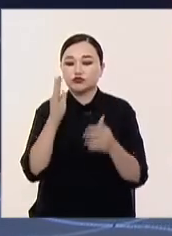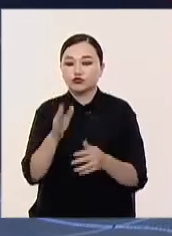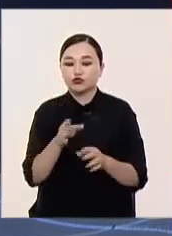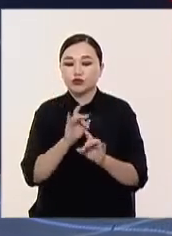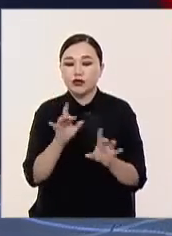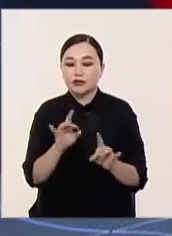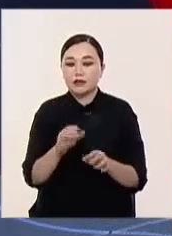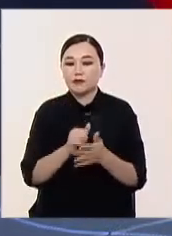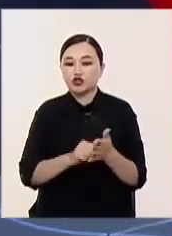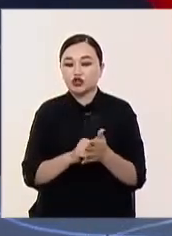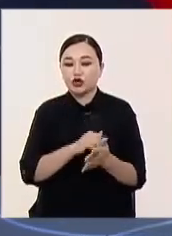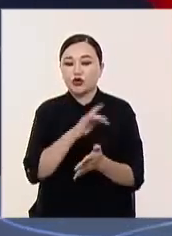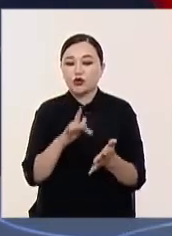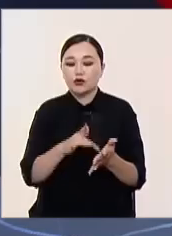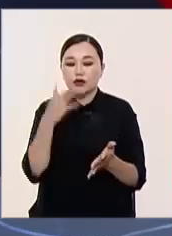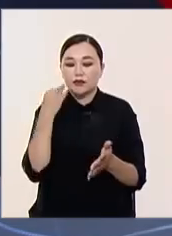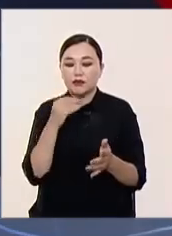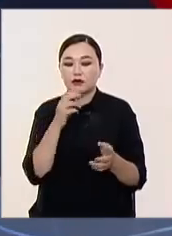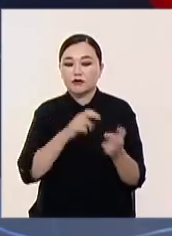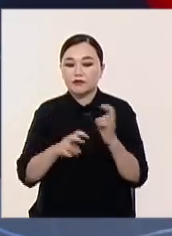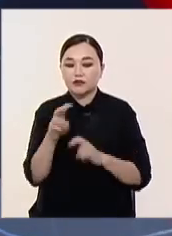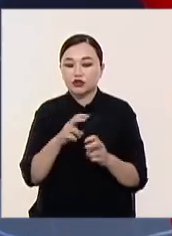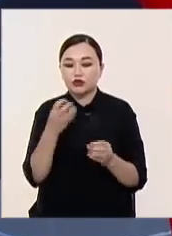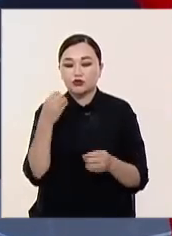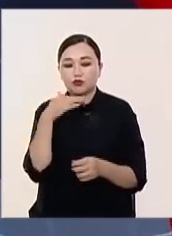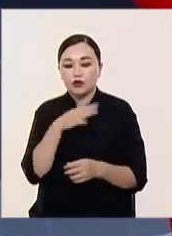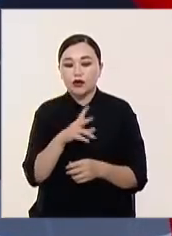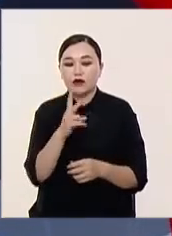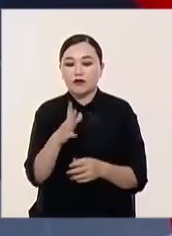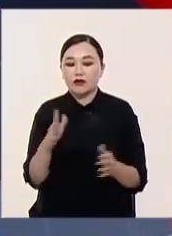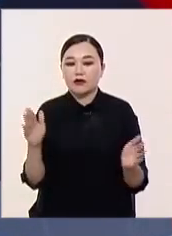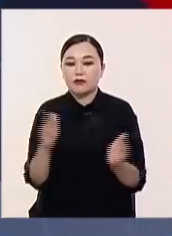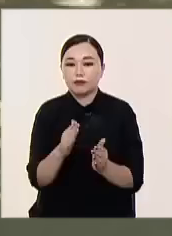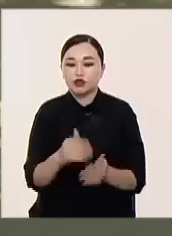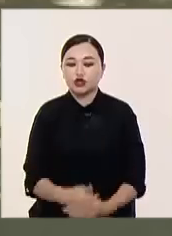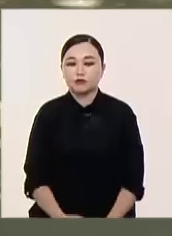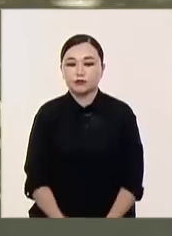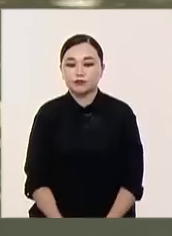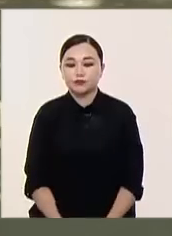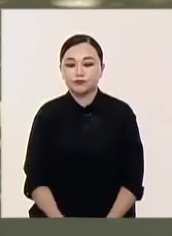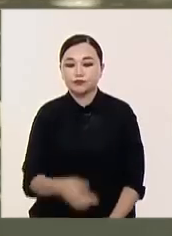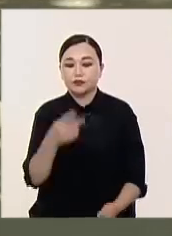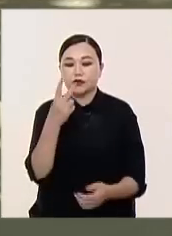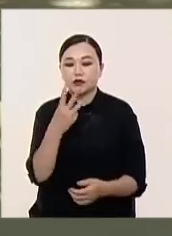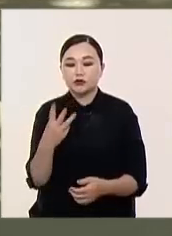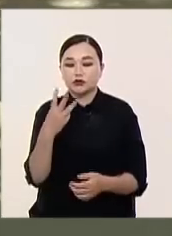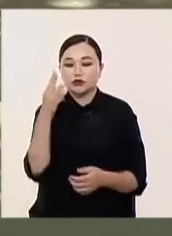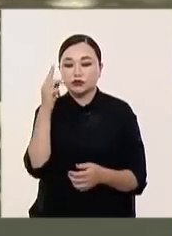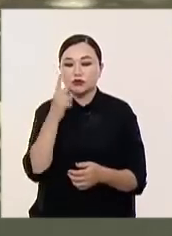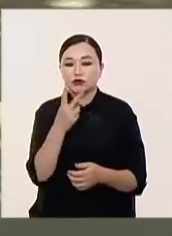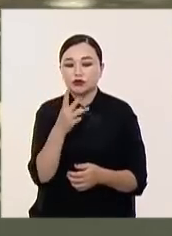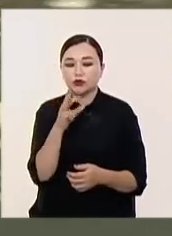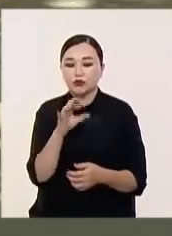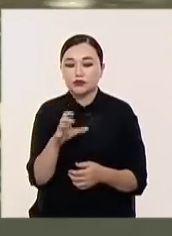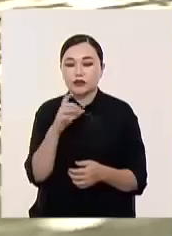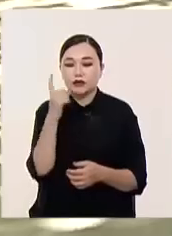отыр, себебі мегаполисте пәтер іздейтіндер көп те, пәтер аз. 2-ші курс студенті Қайдар Құмаров